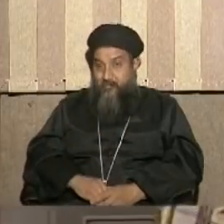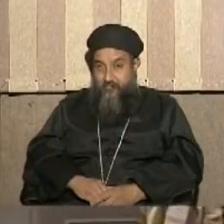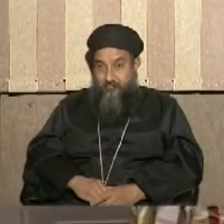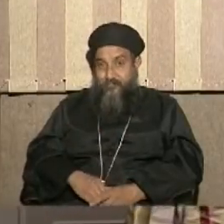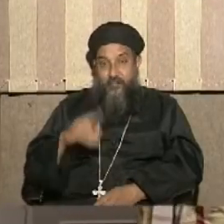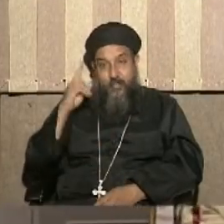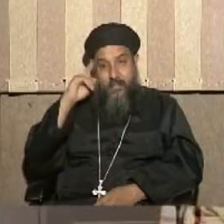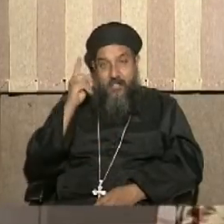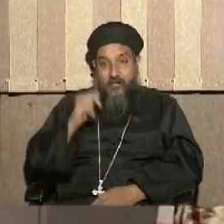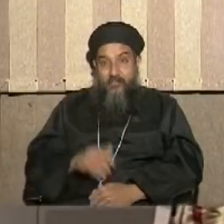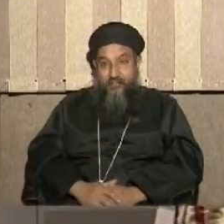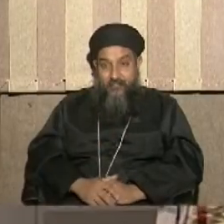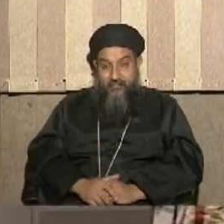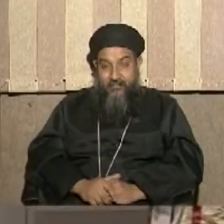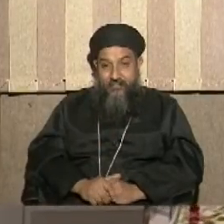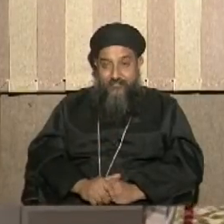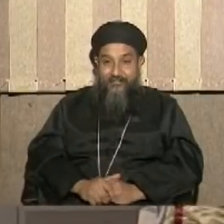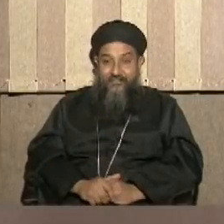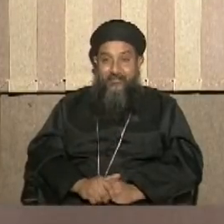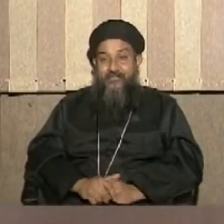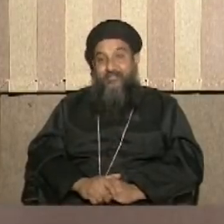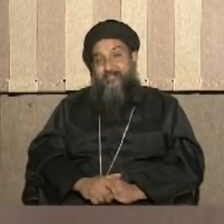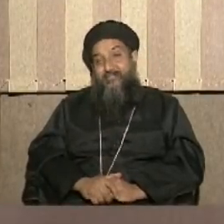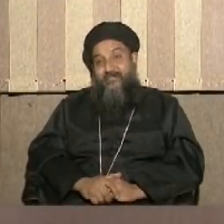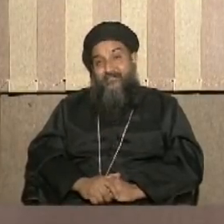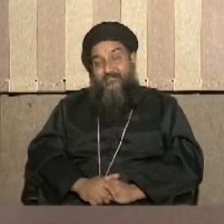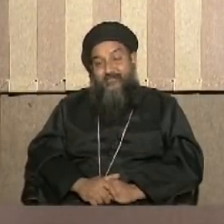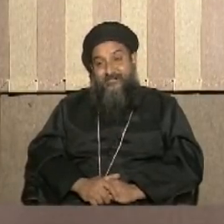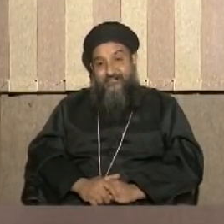ما انا عارف بقى فكرة عظيمة.